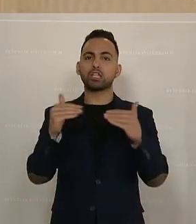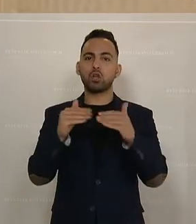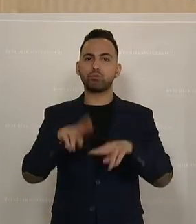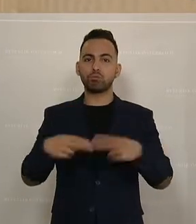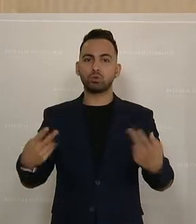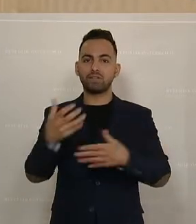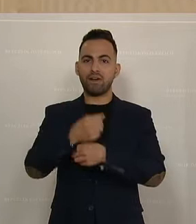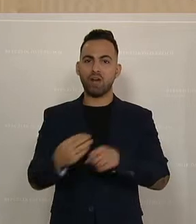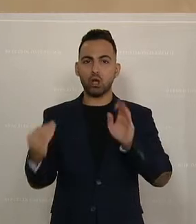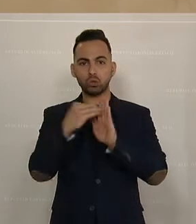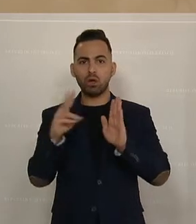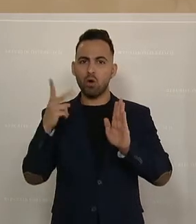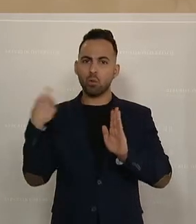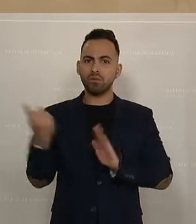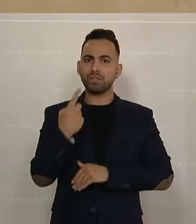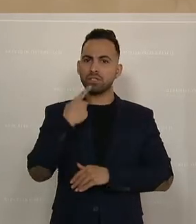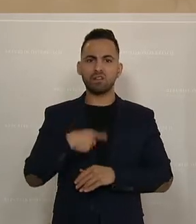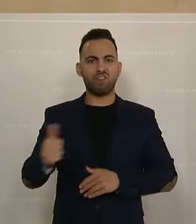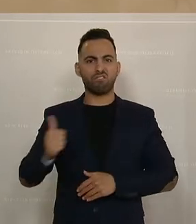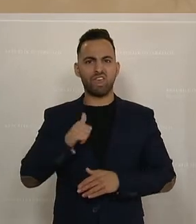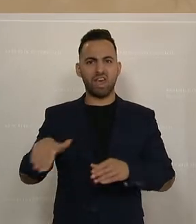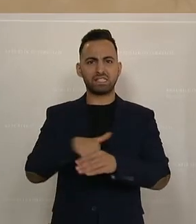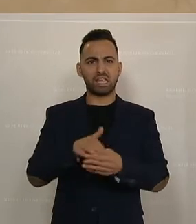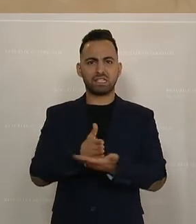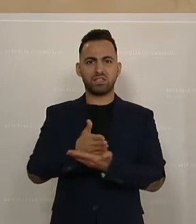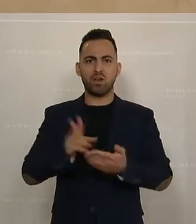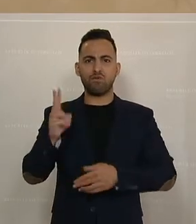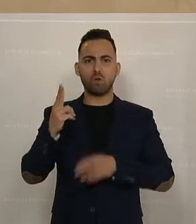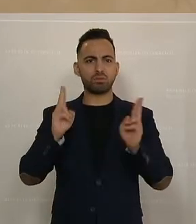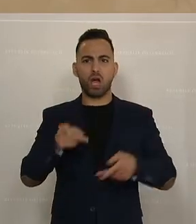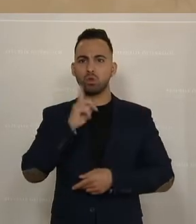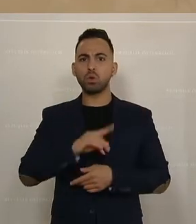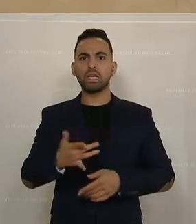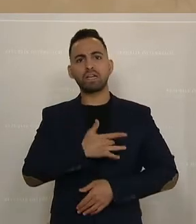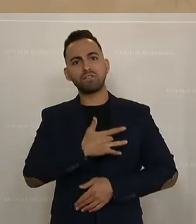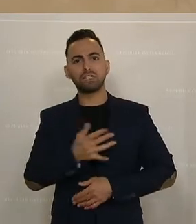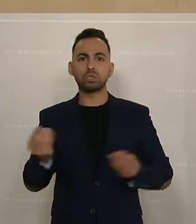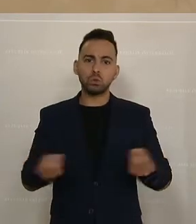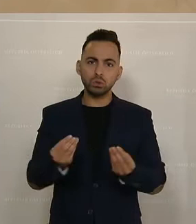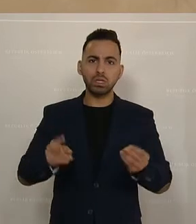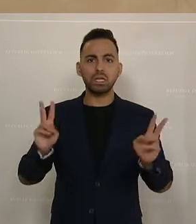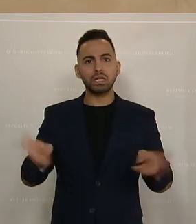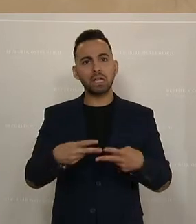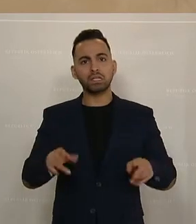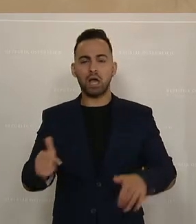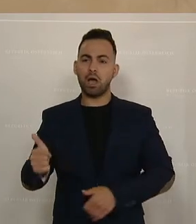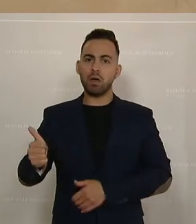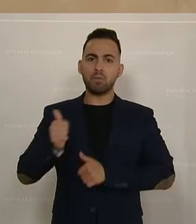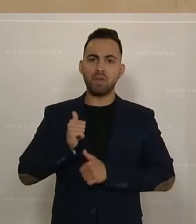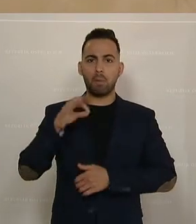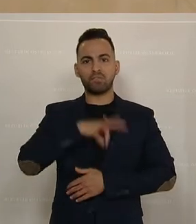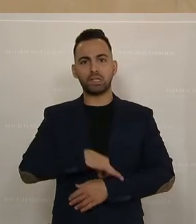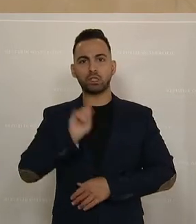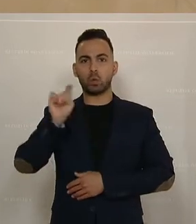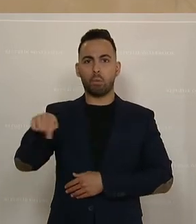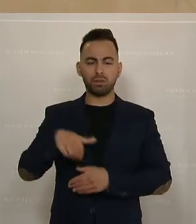bundesverfassung warum sprechen wir immer noch von einem wehrersatzdienst warum kann man das nur machen dann aus gewissensgründen keine keine wehrpflicht leisten möchte